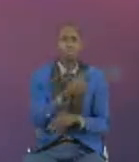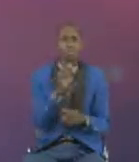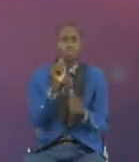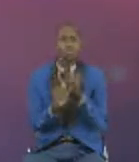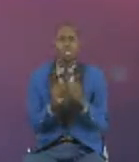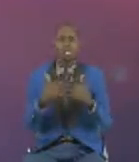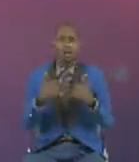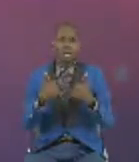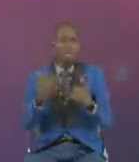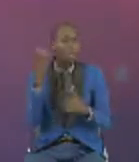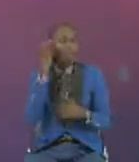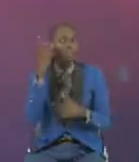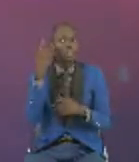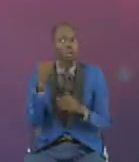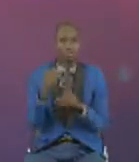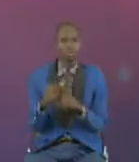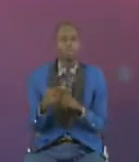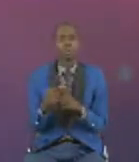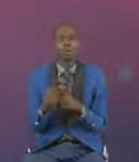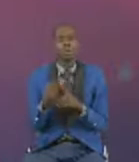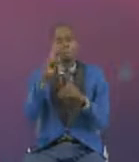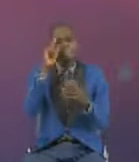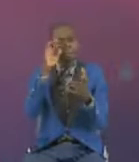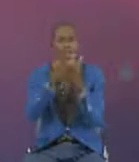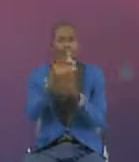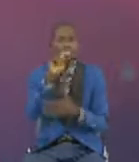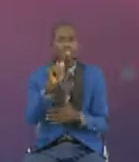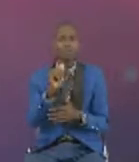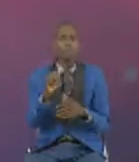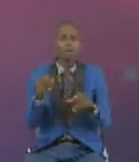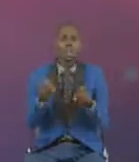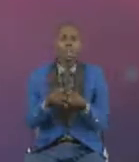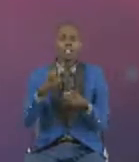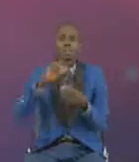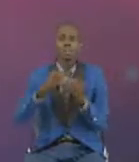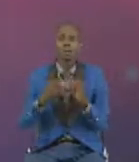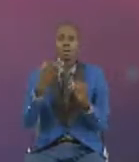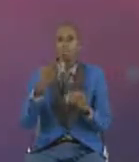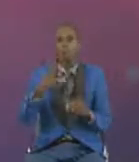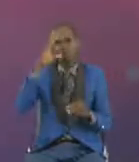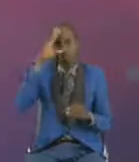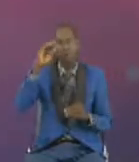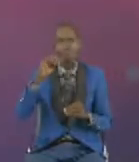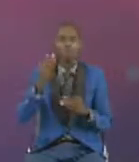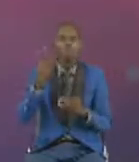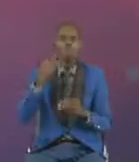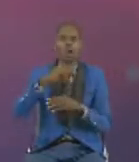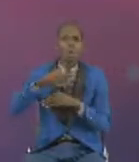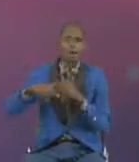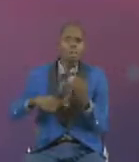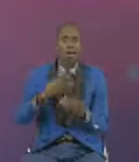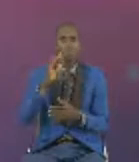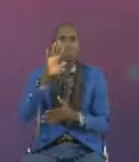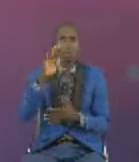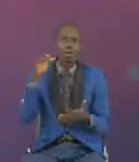Ceux qui entendirent la parole, crurent. Et le nombre des disciples augmenta